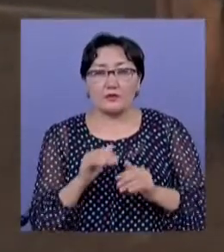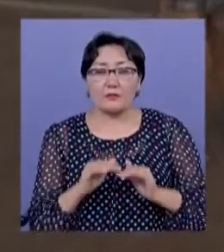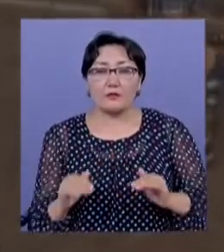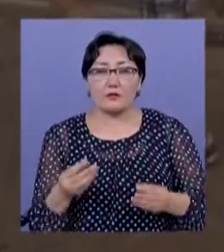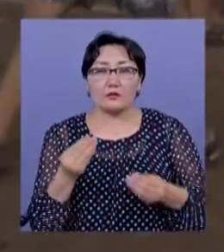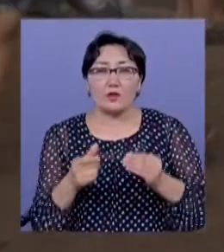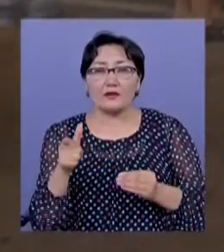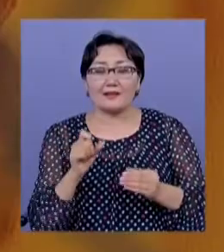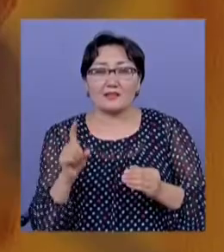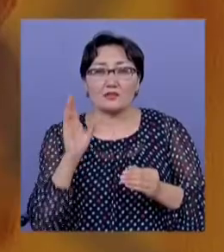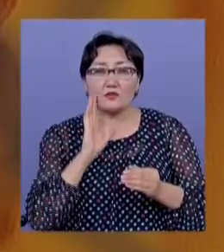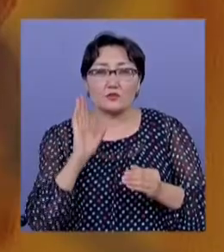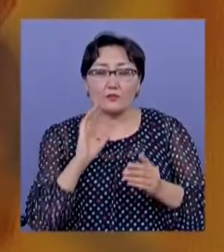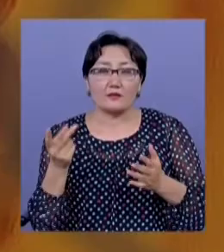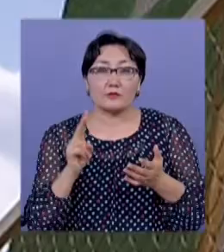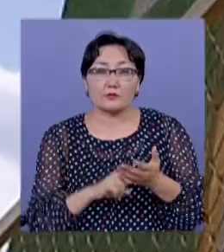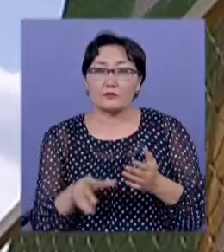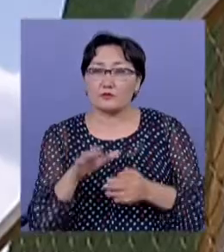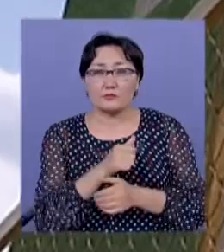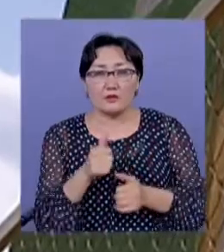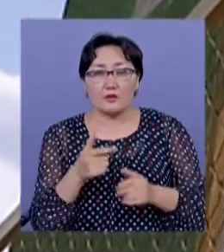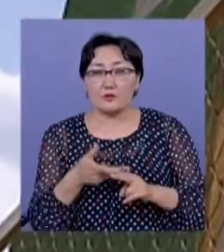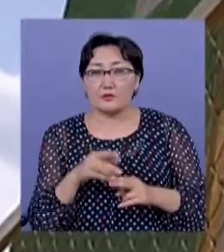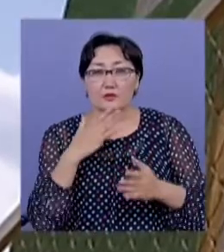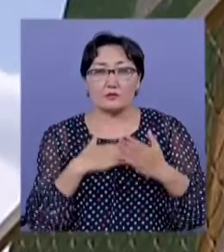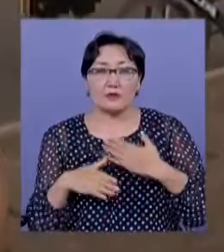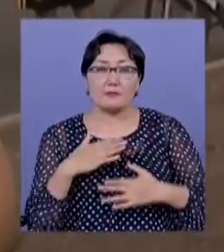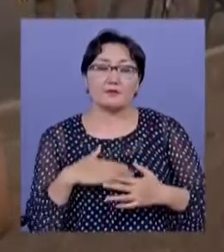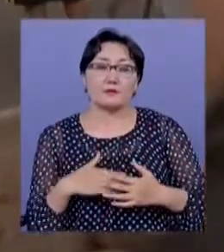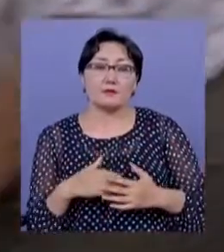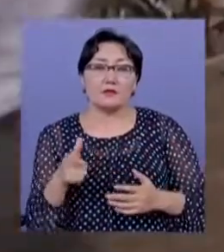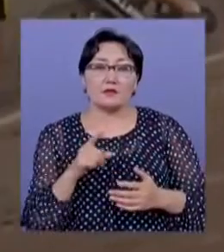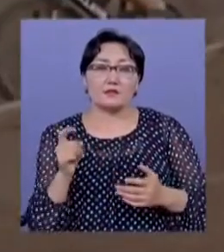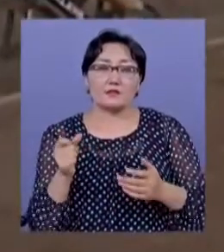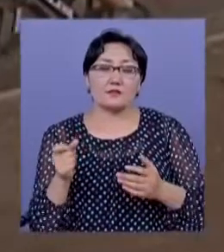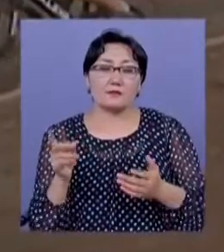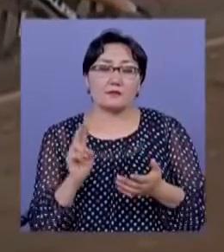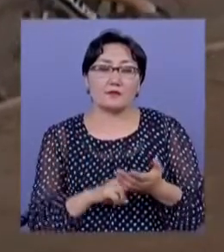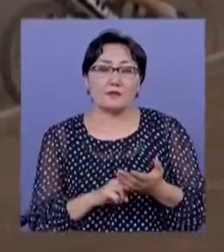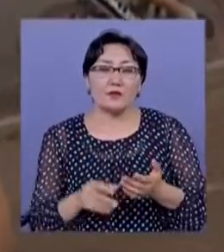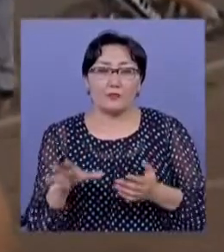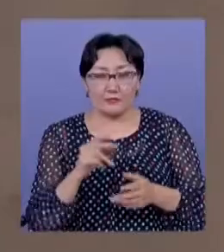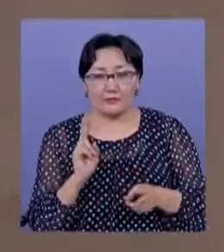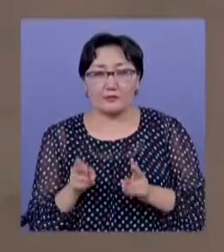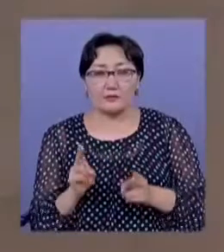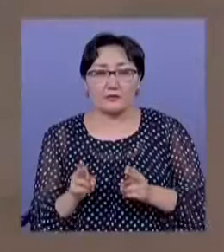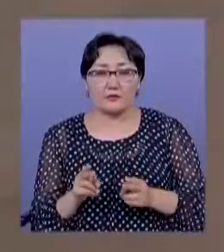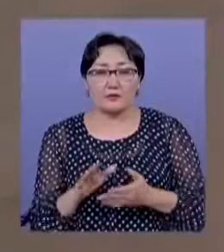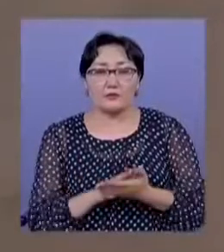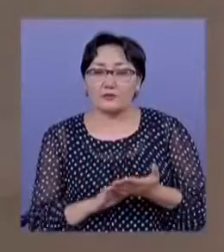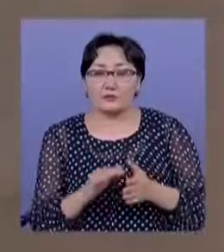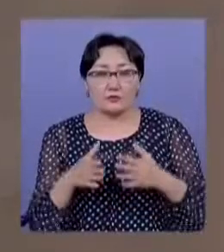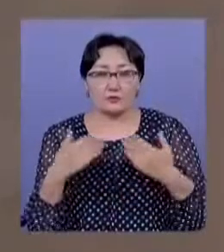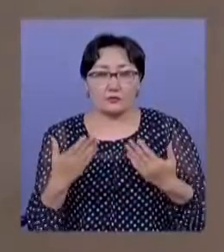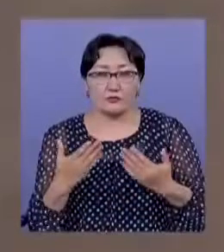газ, су қосыл, бәрі жақсы болды. Өте ризамыз. Газ кеп жақсы болып қалдық қой. Бәрін пісіріп. Ештеме жоқ болатын